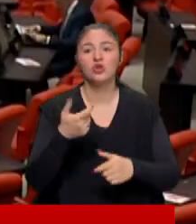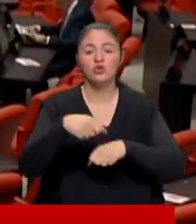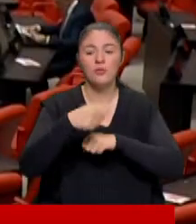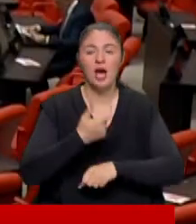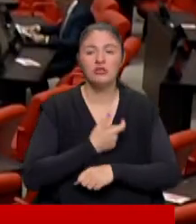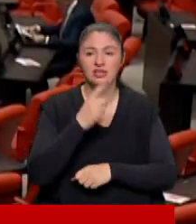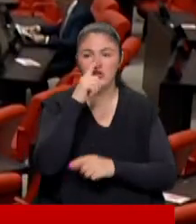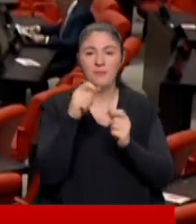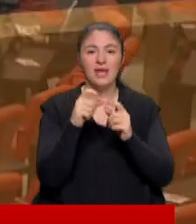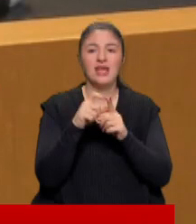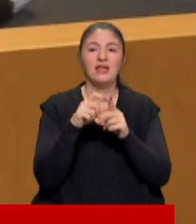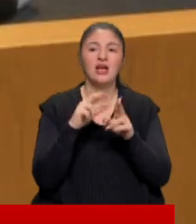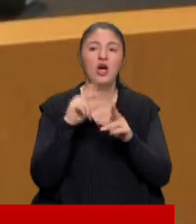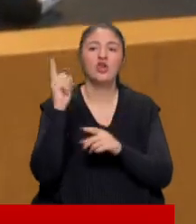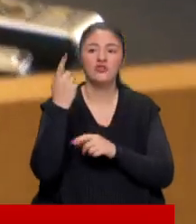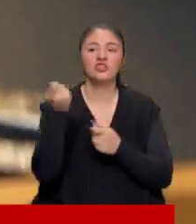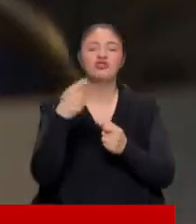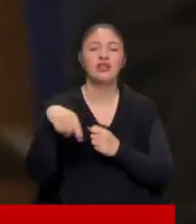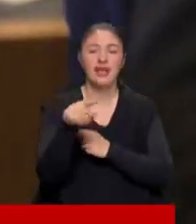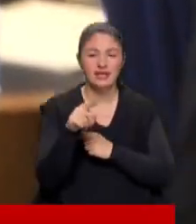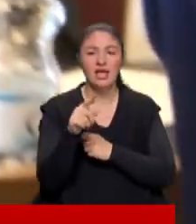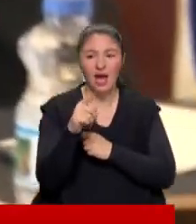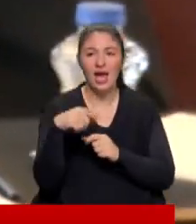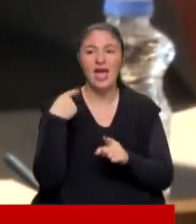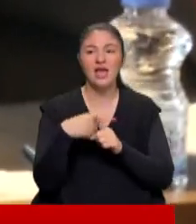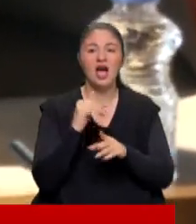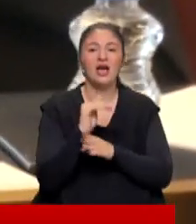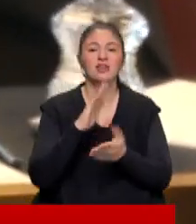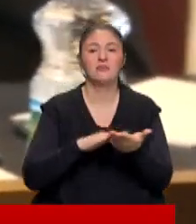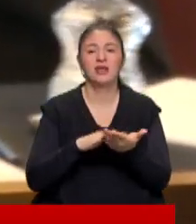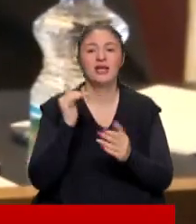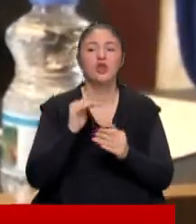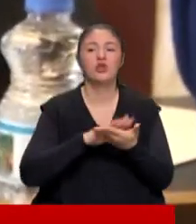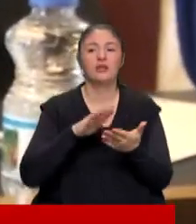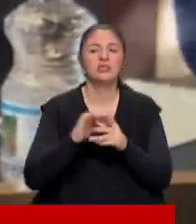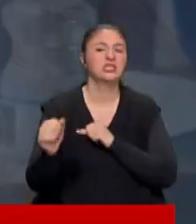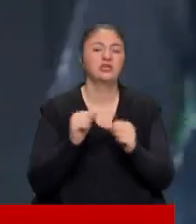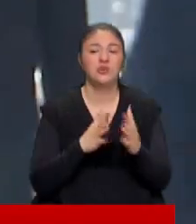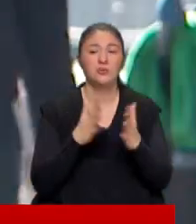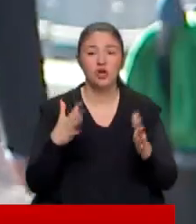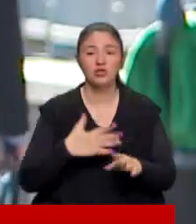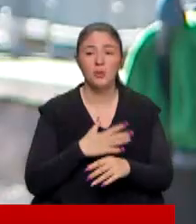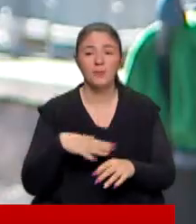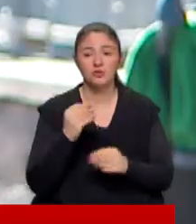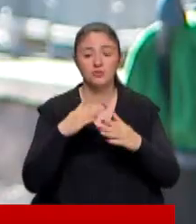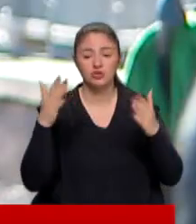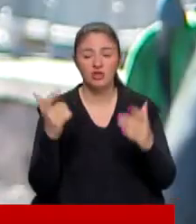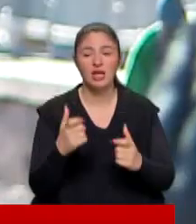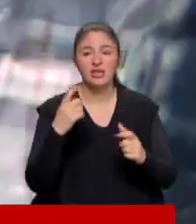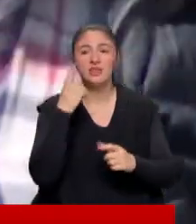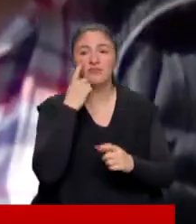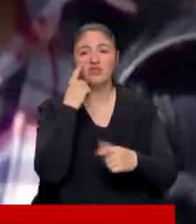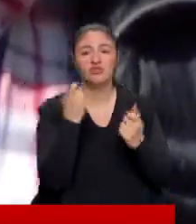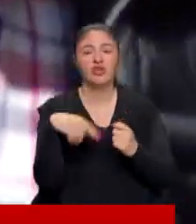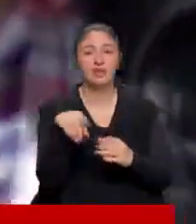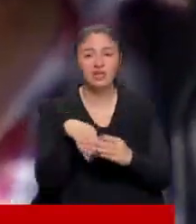kanunda sadece BDDK yönetici ve çalışanlarına ek hayat tazminatı getiren düzenlemeye tepki büyüyor. CHP tüm büyük şehirlerdeki kamu